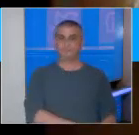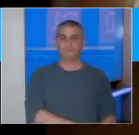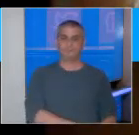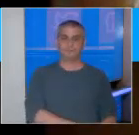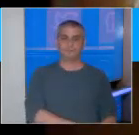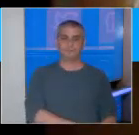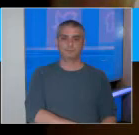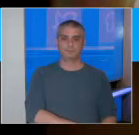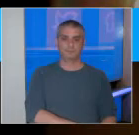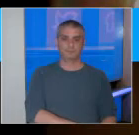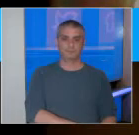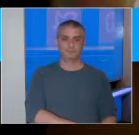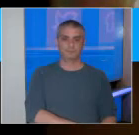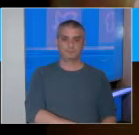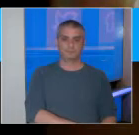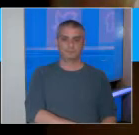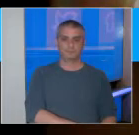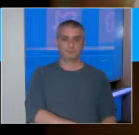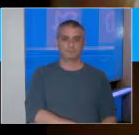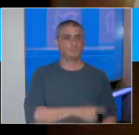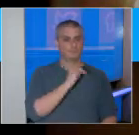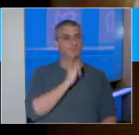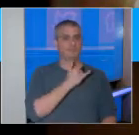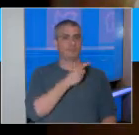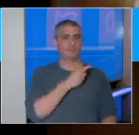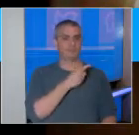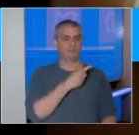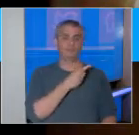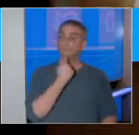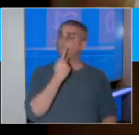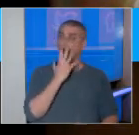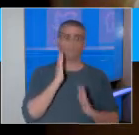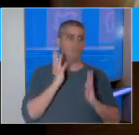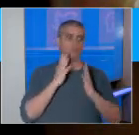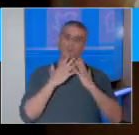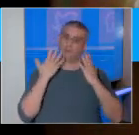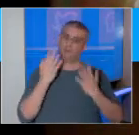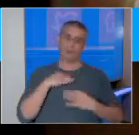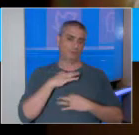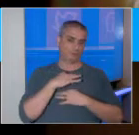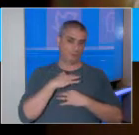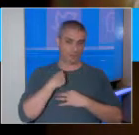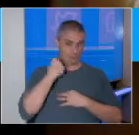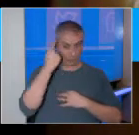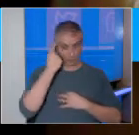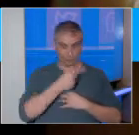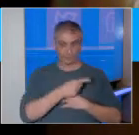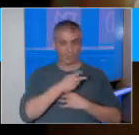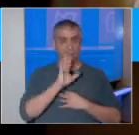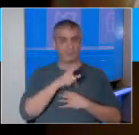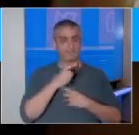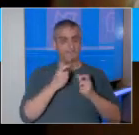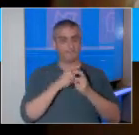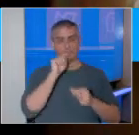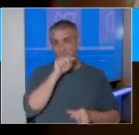ברשימת מפלגת עם שלם, זה בהחלט בשורה מאוד מאוד גדולה עבורנו. אני חושבת שגם